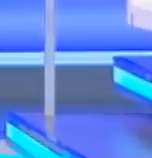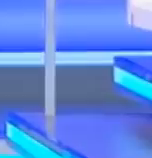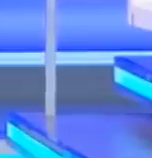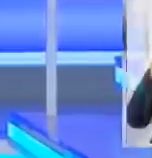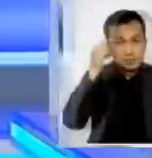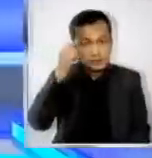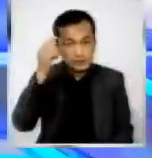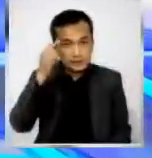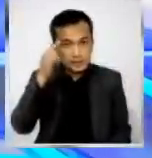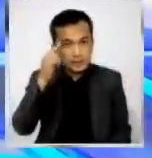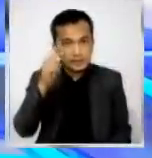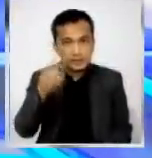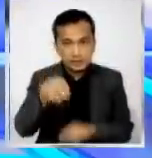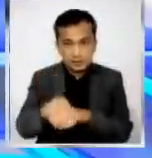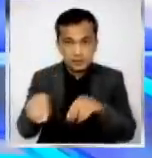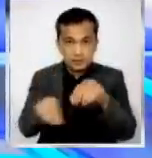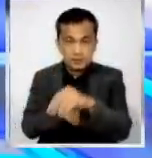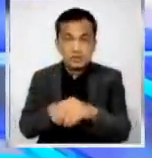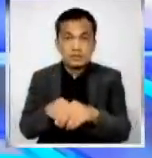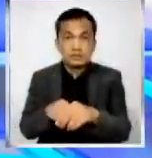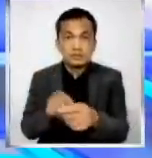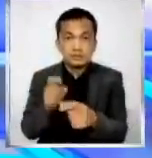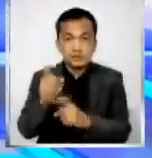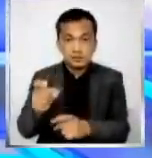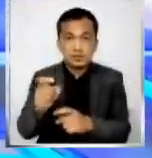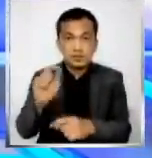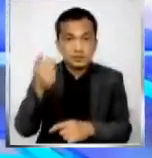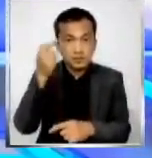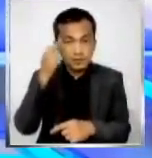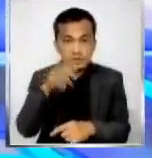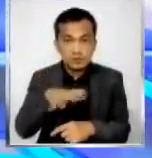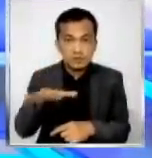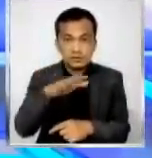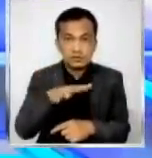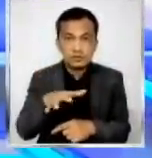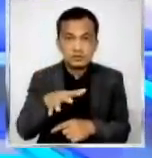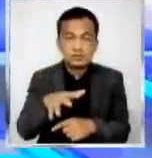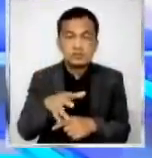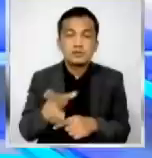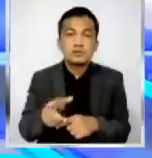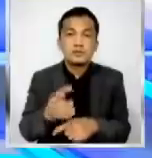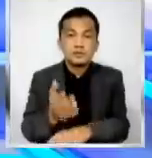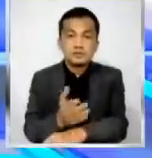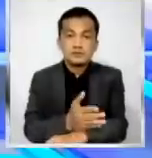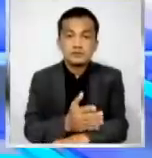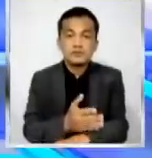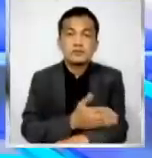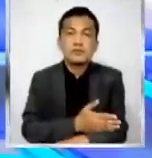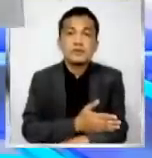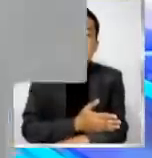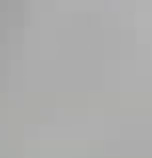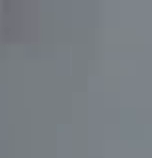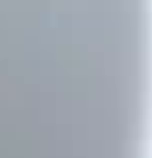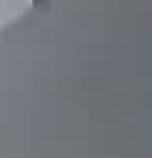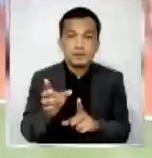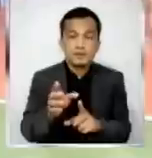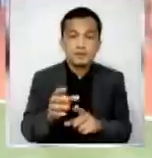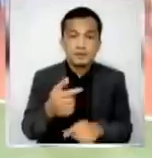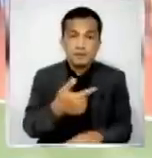ang ating gobyerno para maparami yung mga nagpapabakuna kontra COVID-19. Nakatutok sa Ivan Mayrina.